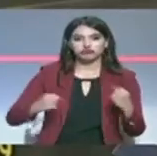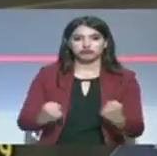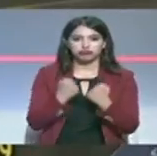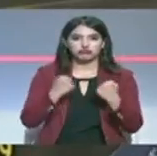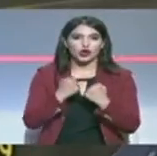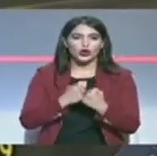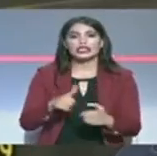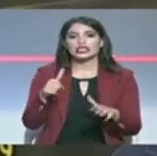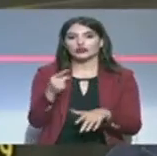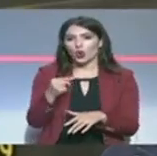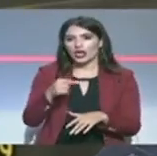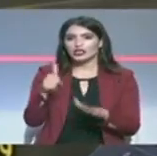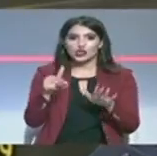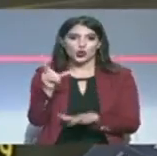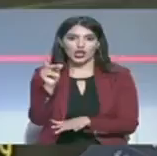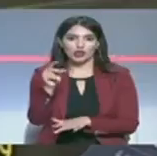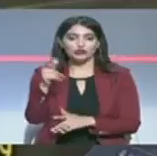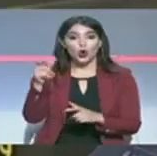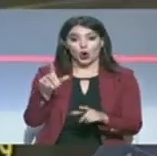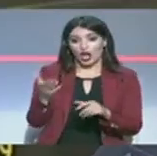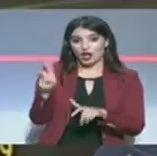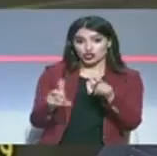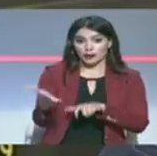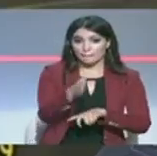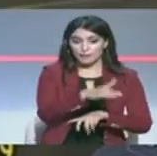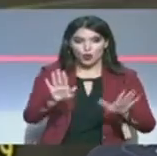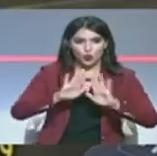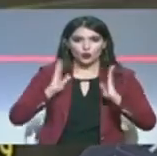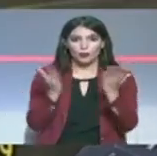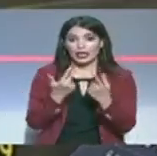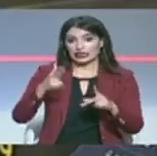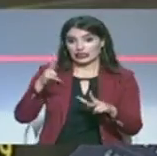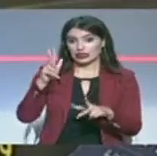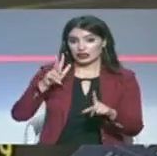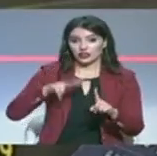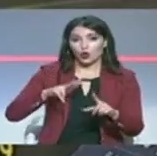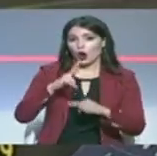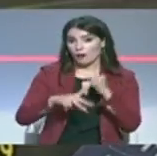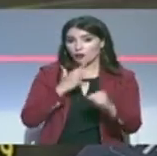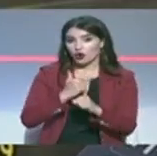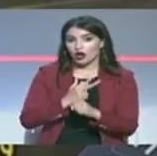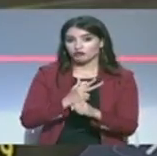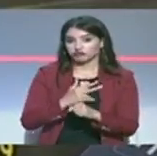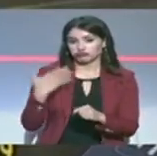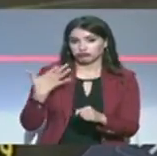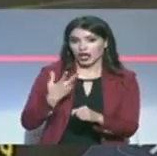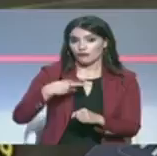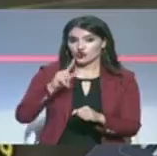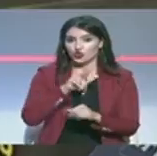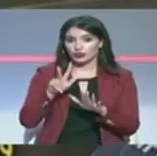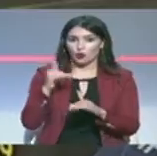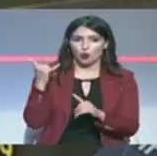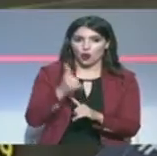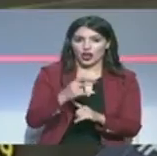إلا 36%. فيما يخص القتل، احنا عملنا معدل نتاع ثلاث سنوات اللي هم 17 و18 و19، المعدل هذاك